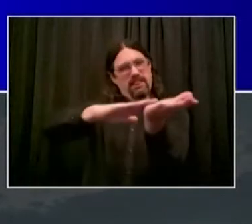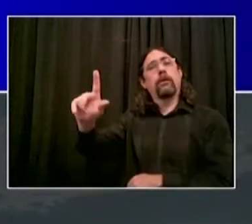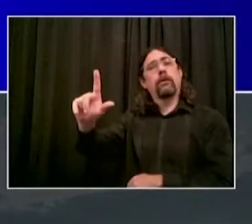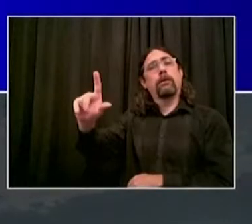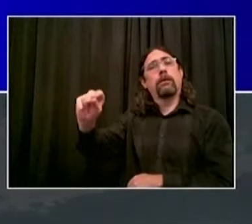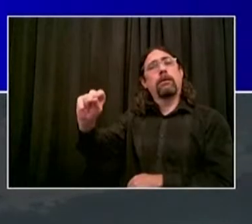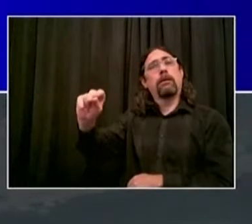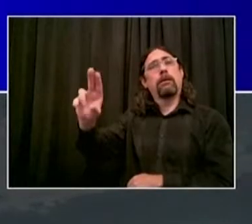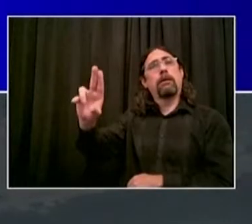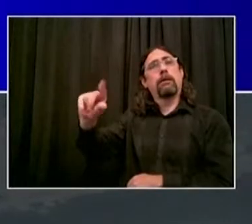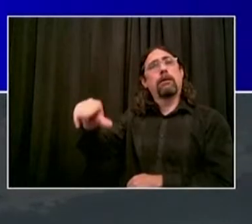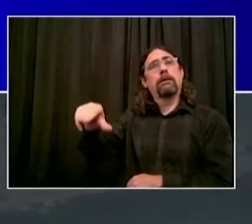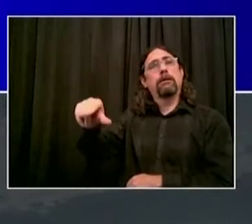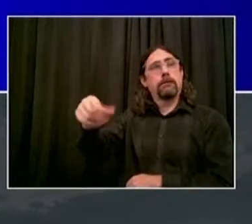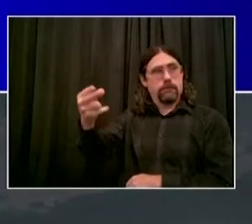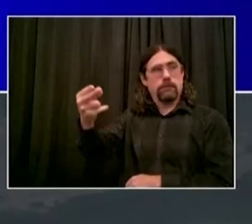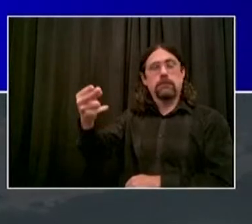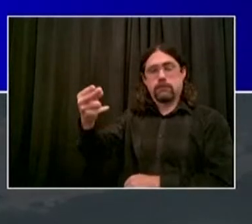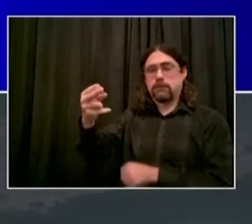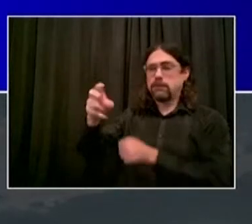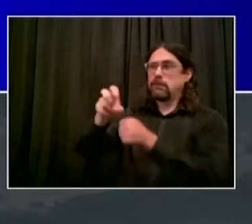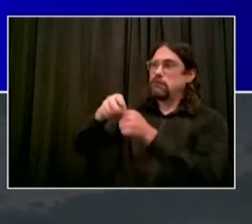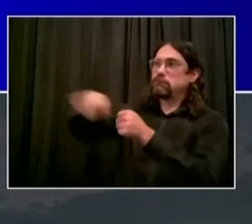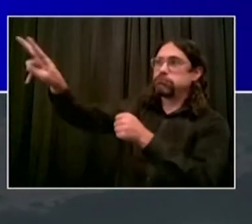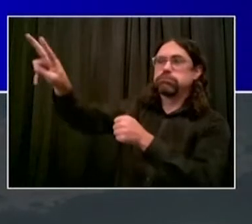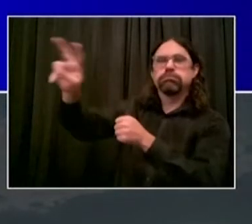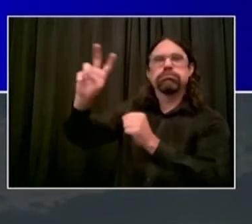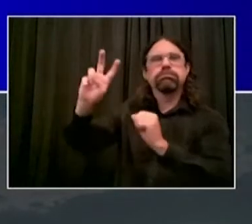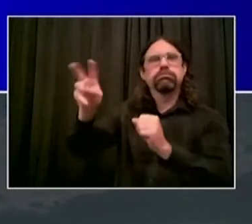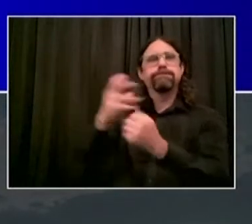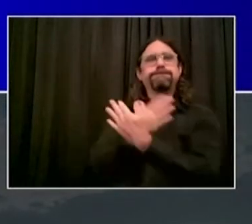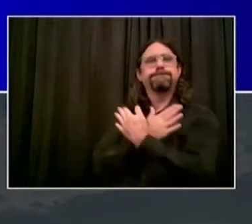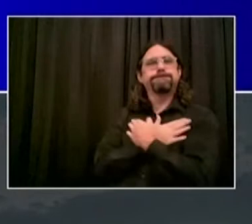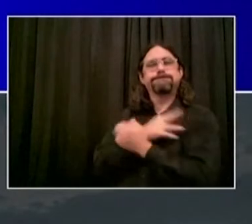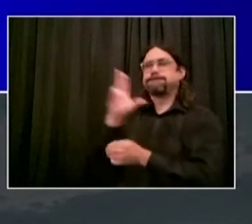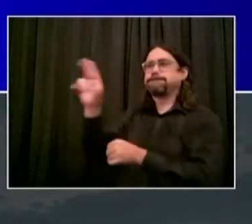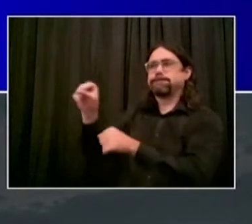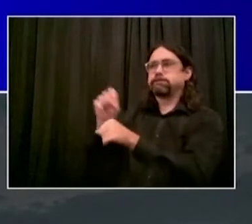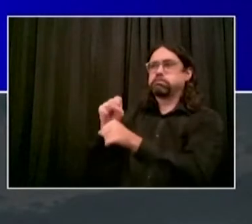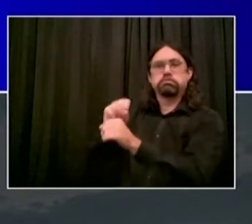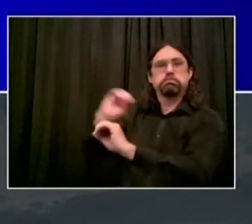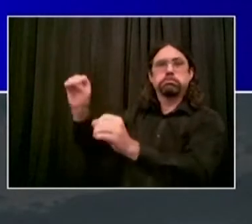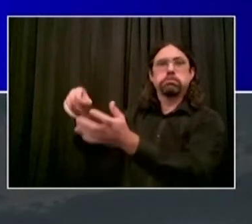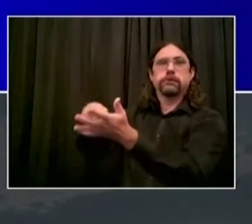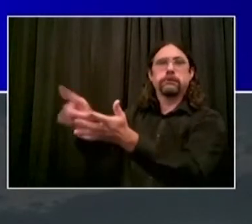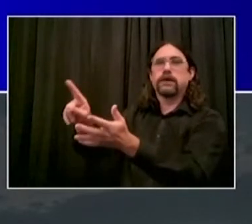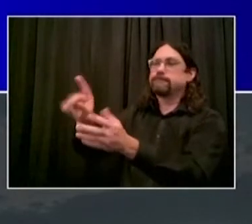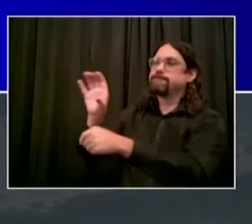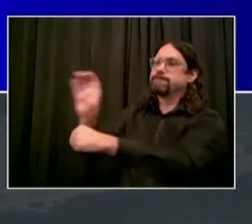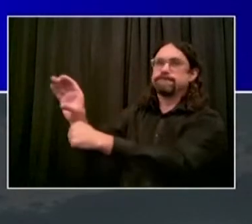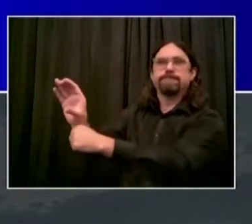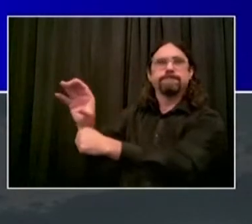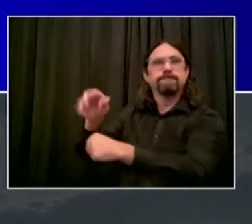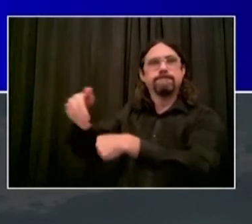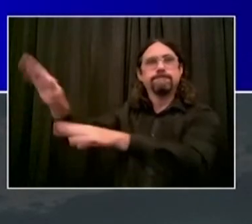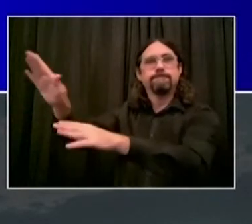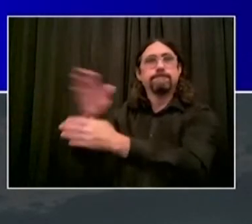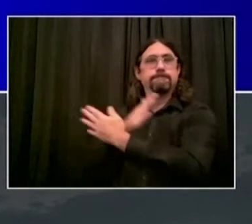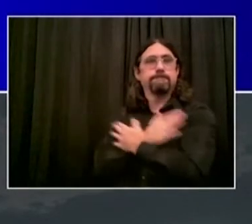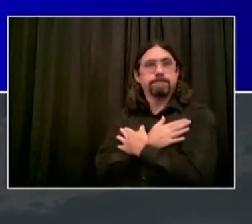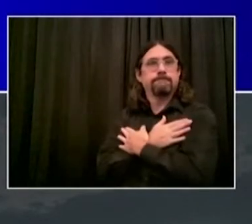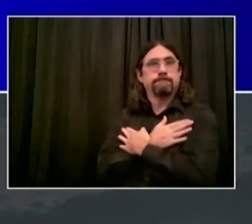をしますです apart シーフードハードぴーぽん r 4 atフィールドロペス